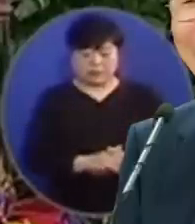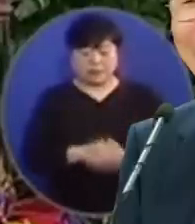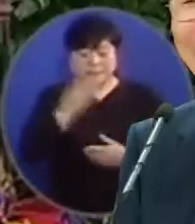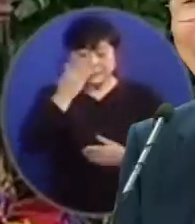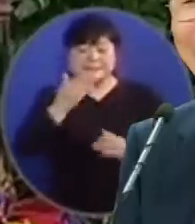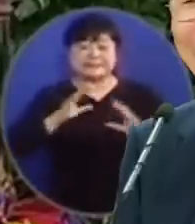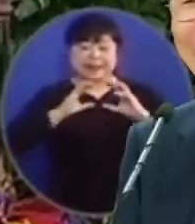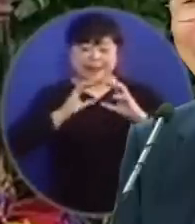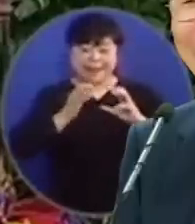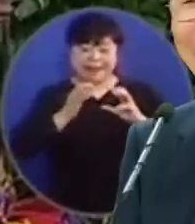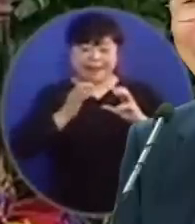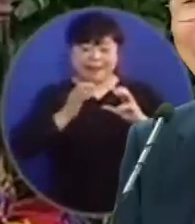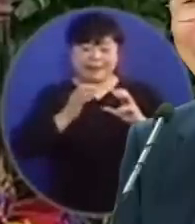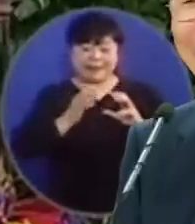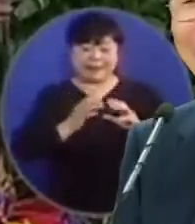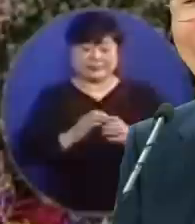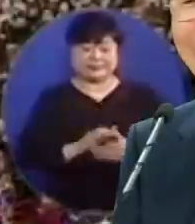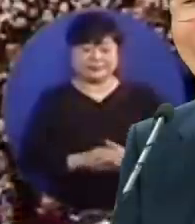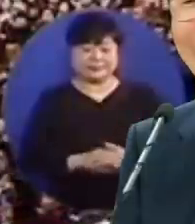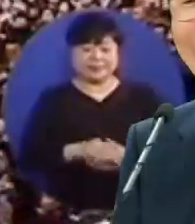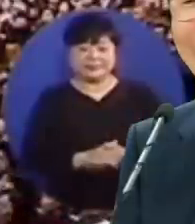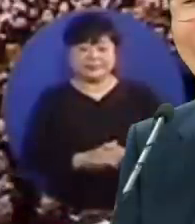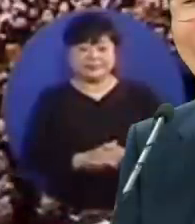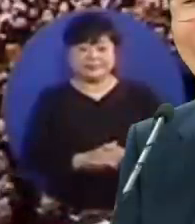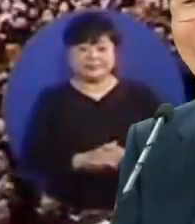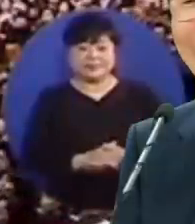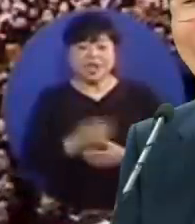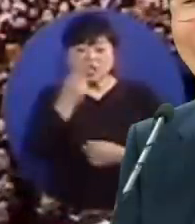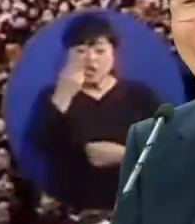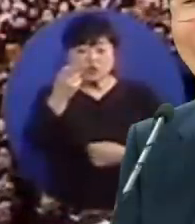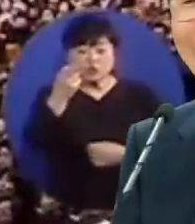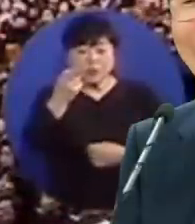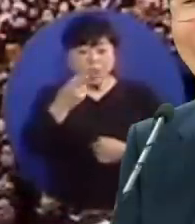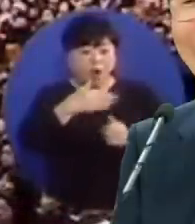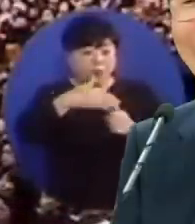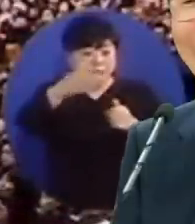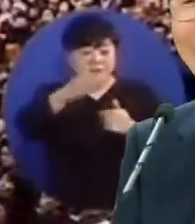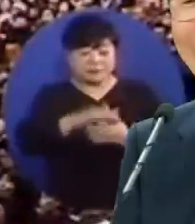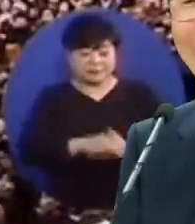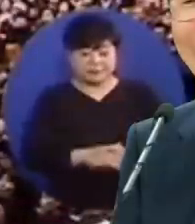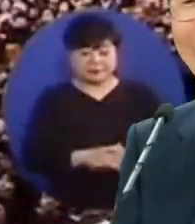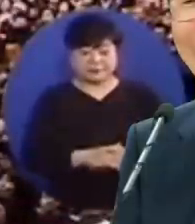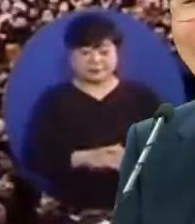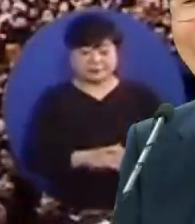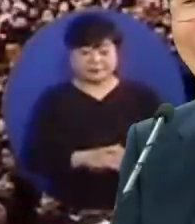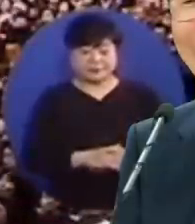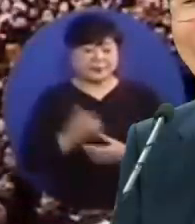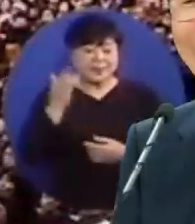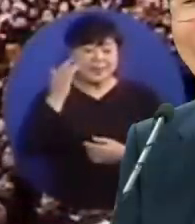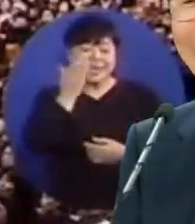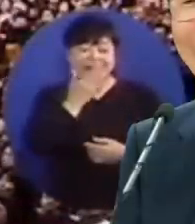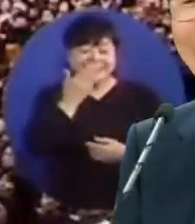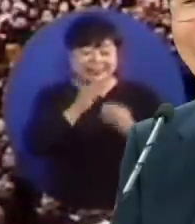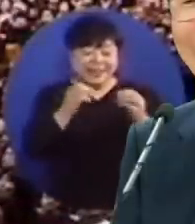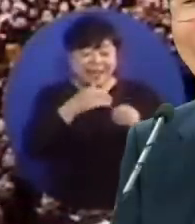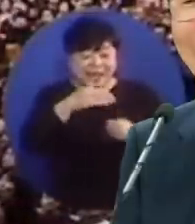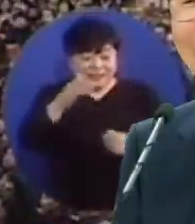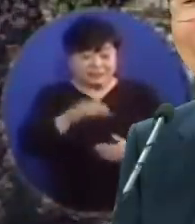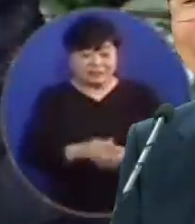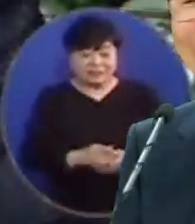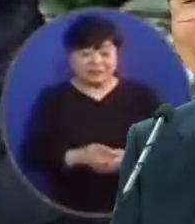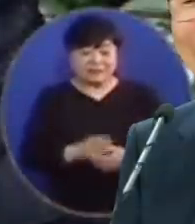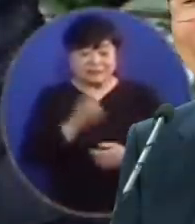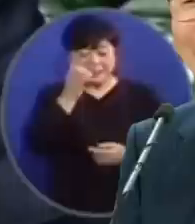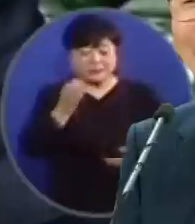이스라엘 가데스 바네아에서 12명의 정탐꾼을 가나안 땅으로 보냈는데 그들이 40주